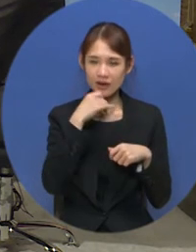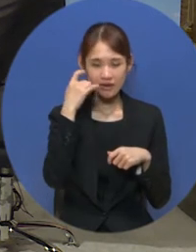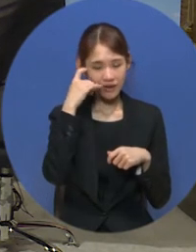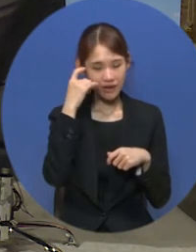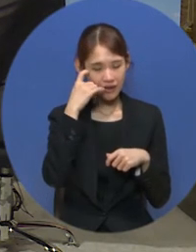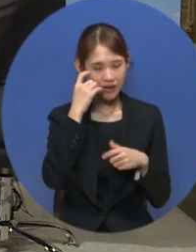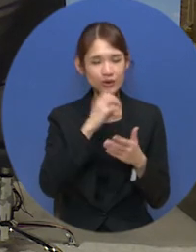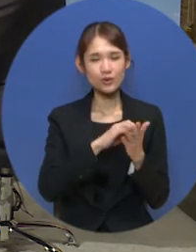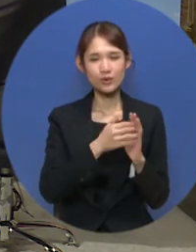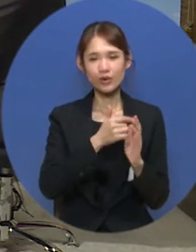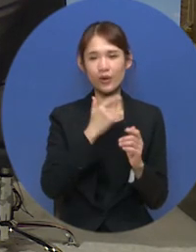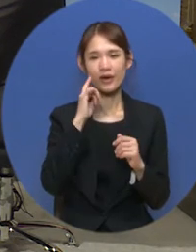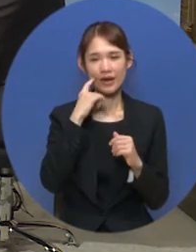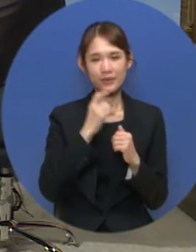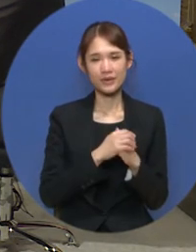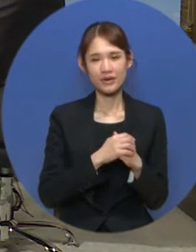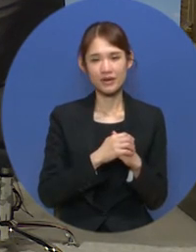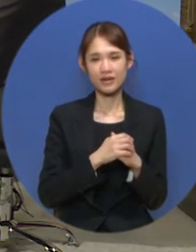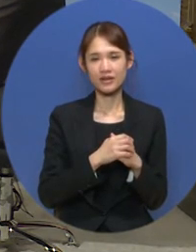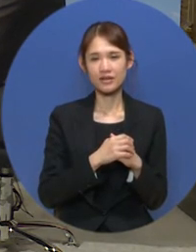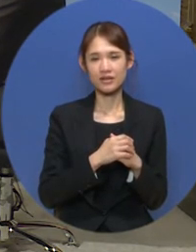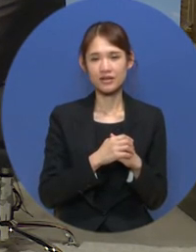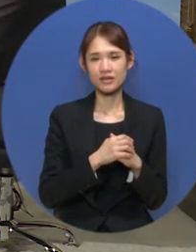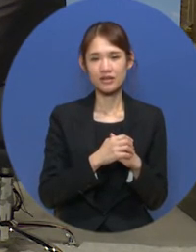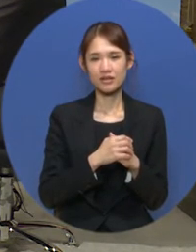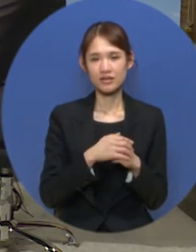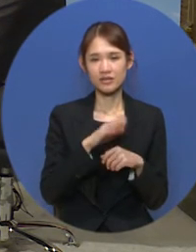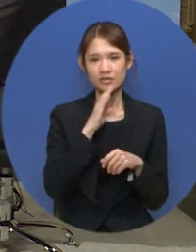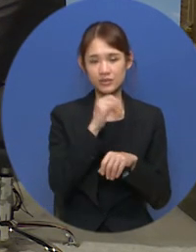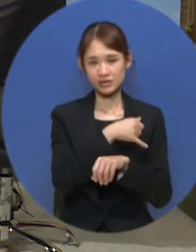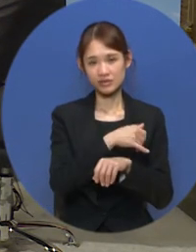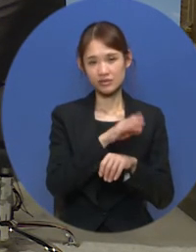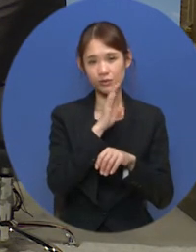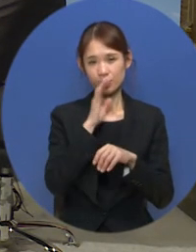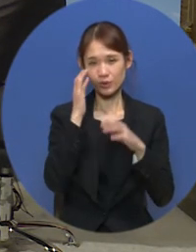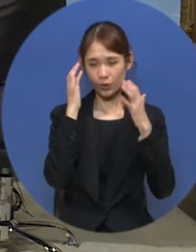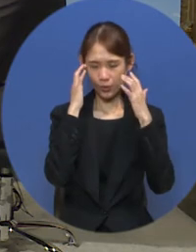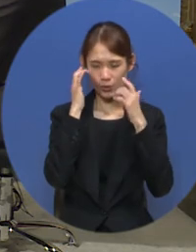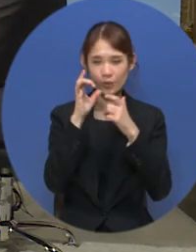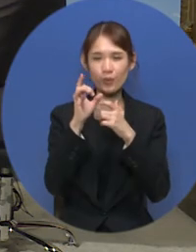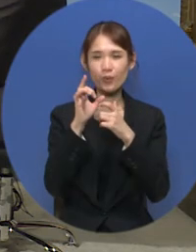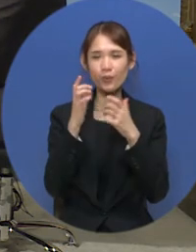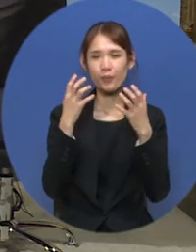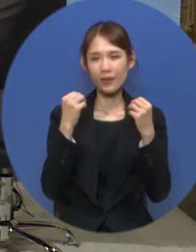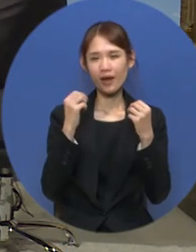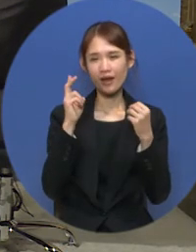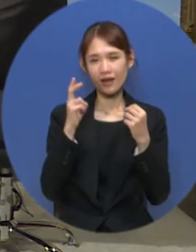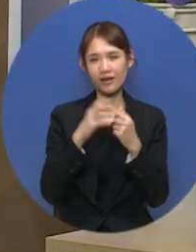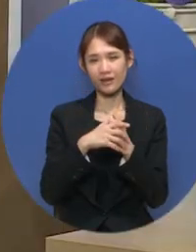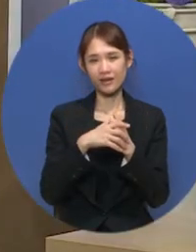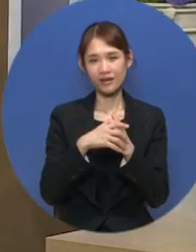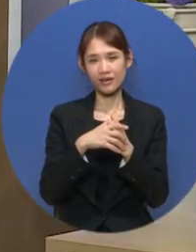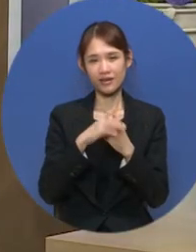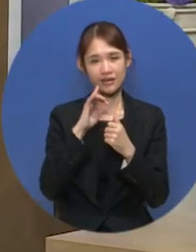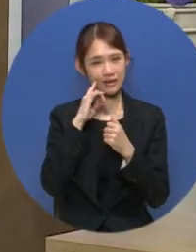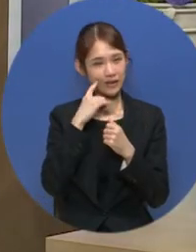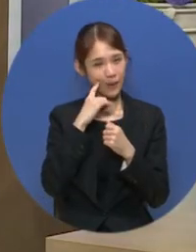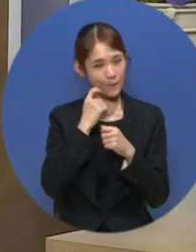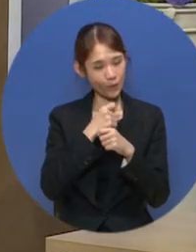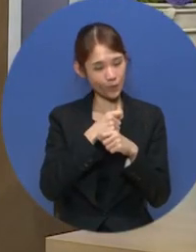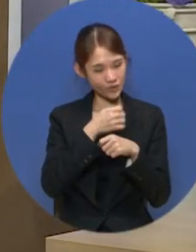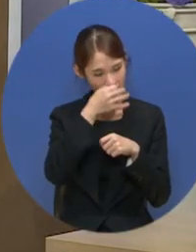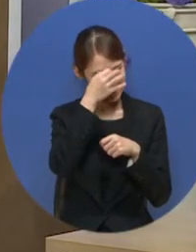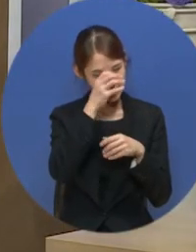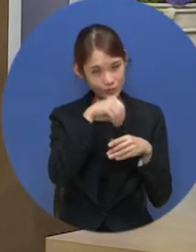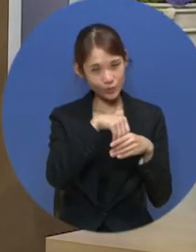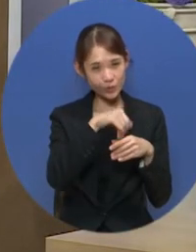들 정도로 너무 예쁘더라고요. 그래서 디자이너 분들께서 정말 고민 많이 하셨겠다 생각이 들었습니다. 왜냐하면 예쁘기도 해야 되고 또